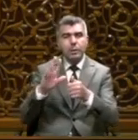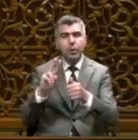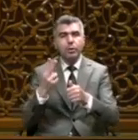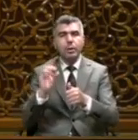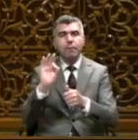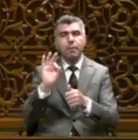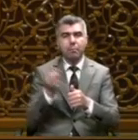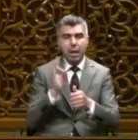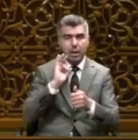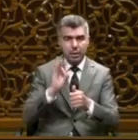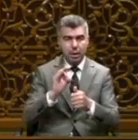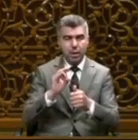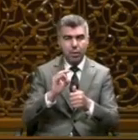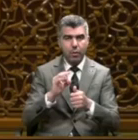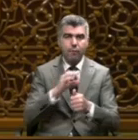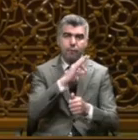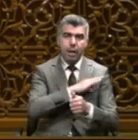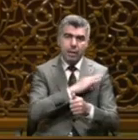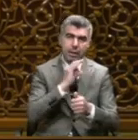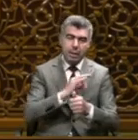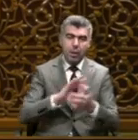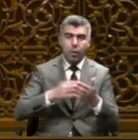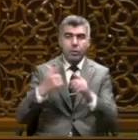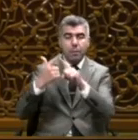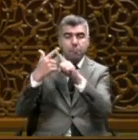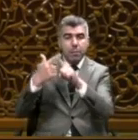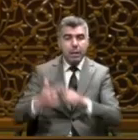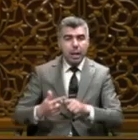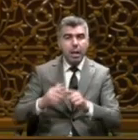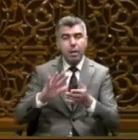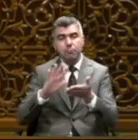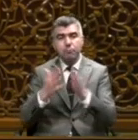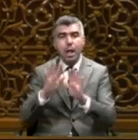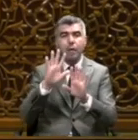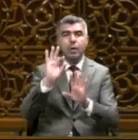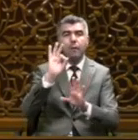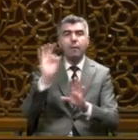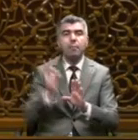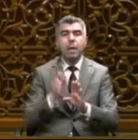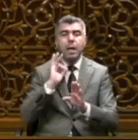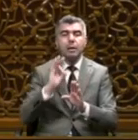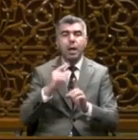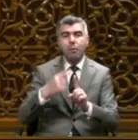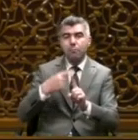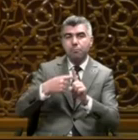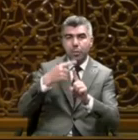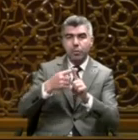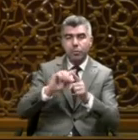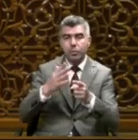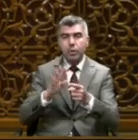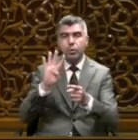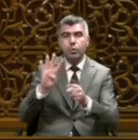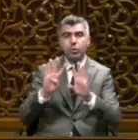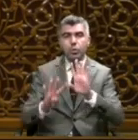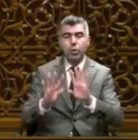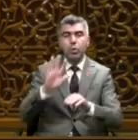من حيث القيمه وفي الناتج الداخلي الاجمالي بحوالي 10% فضلا عن توفير حوالي